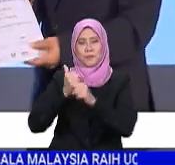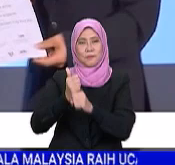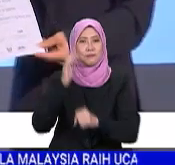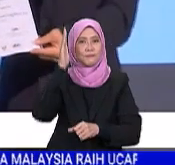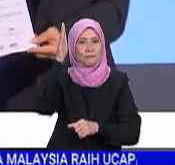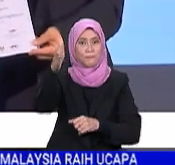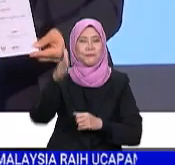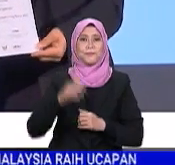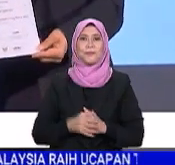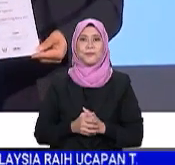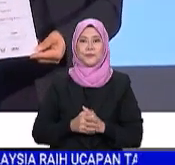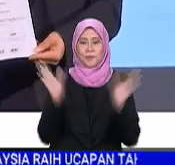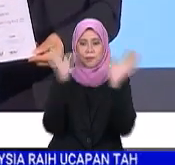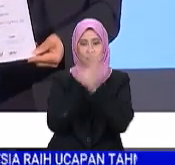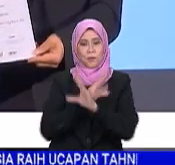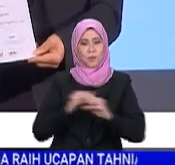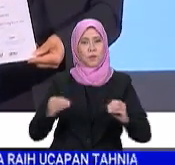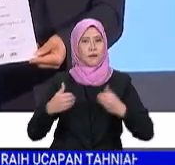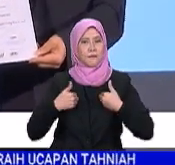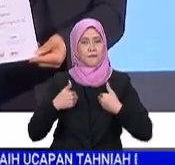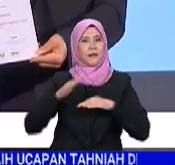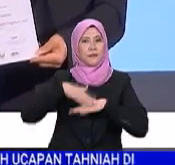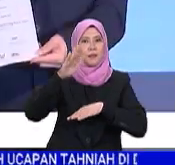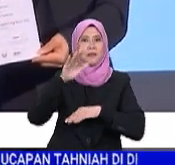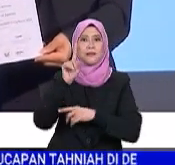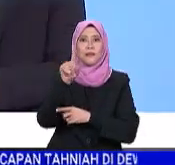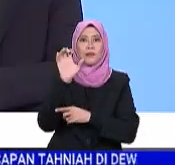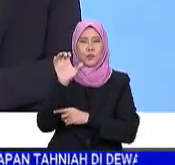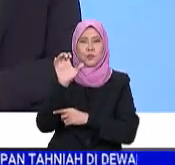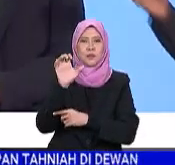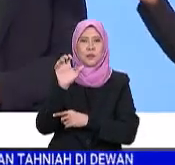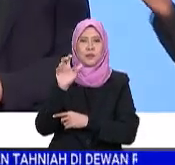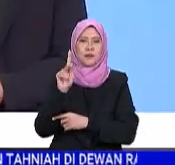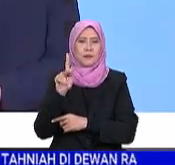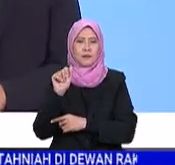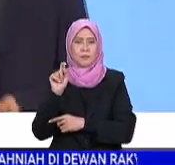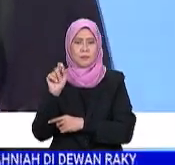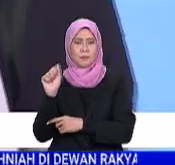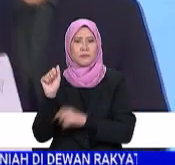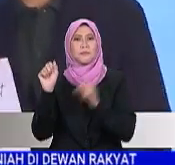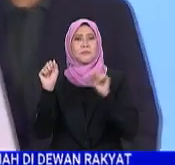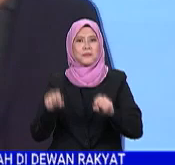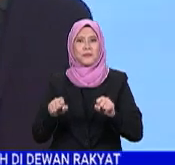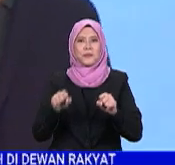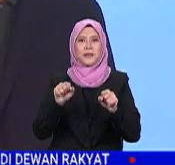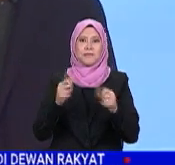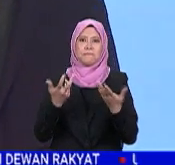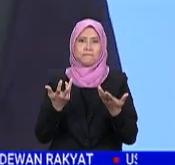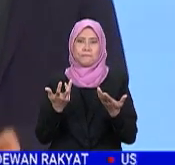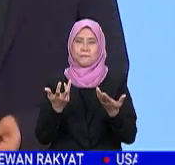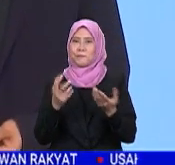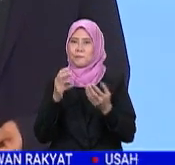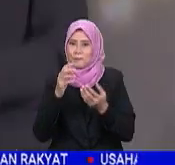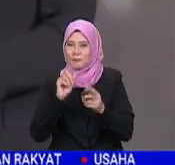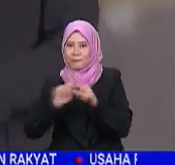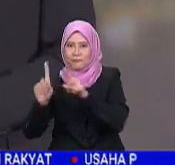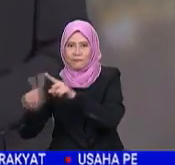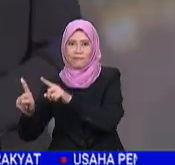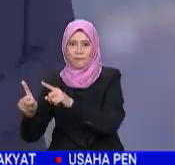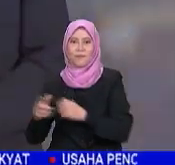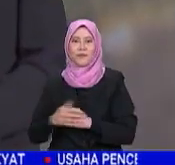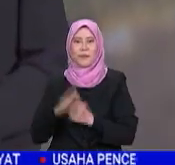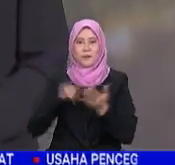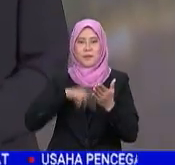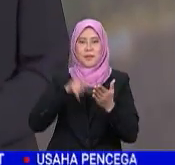tambahnya lagi srawa mempunyai lebih 100pcs kata yang boleh menjadi tarikan penggemar spesies teks ucapan beliau